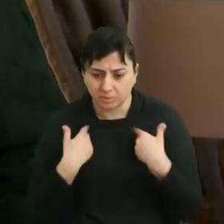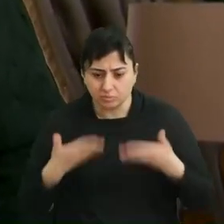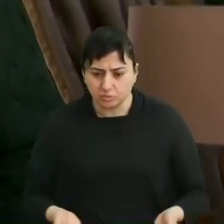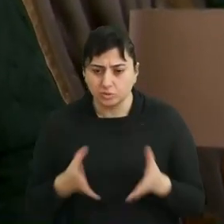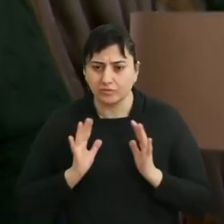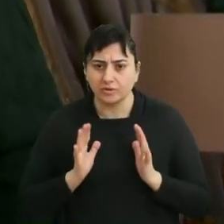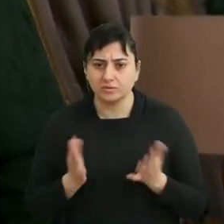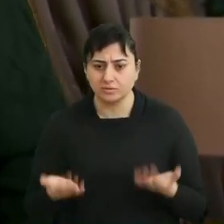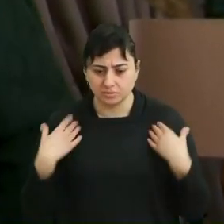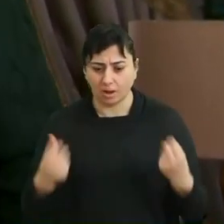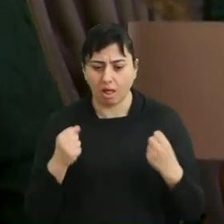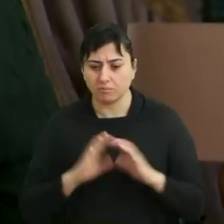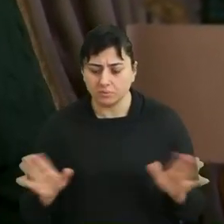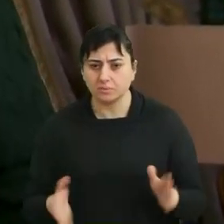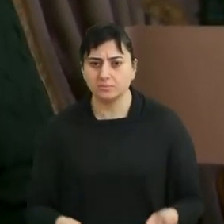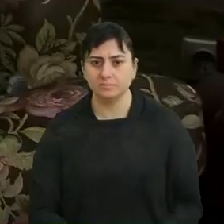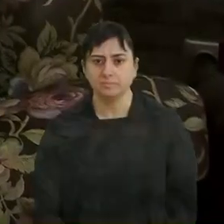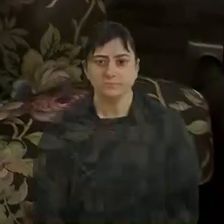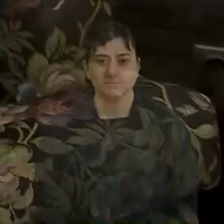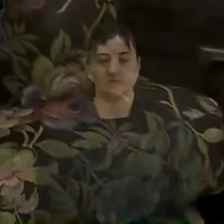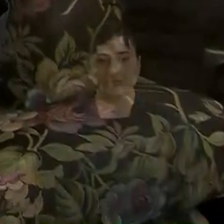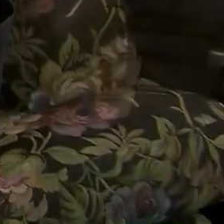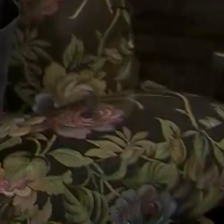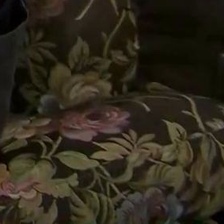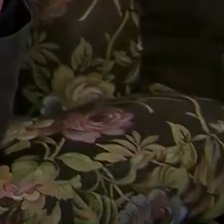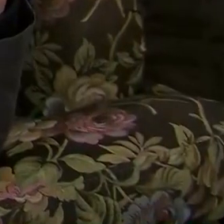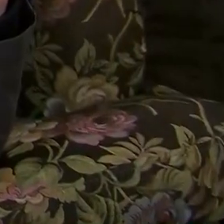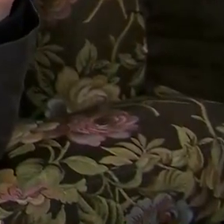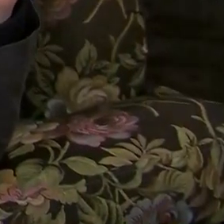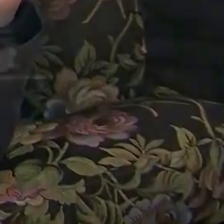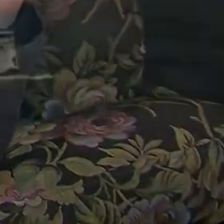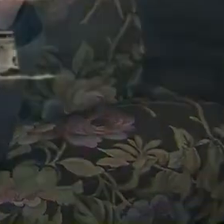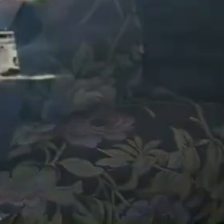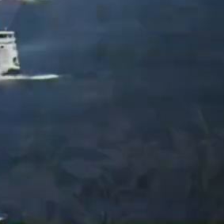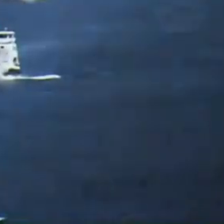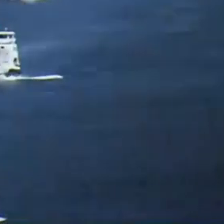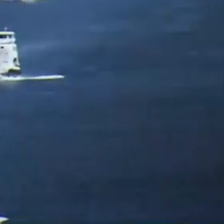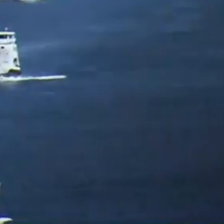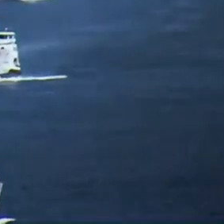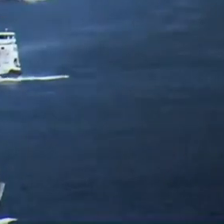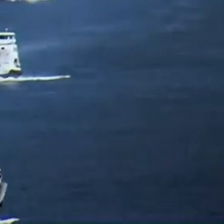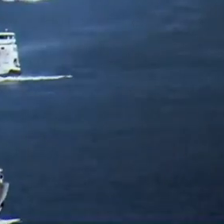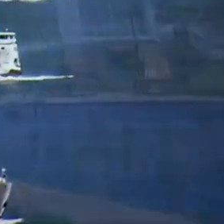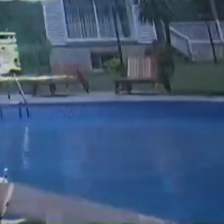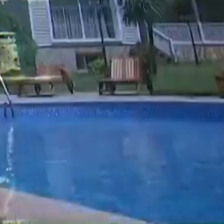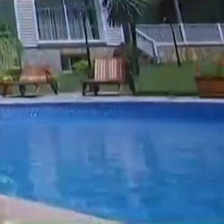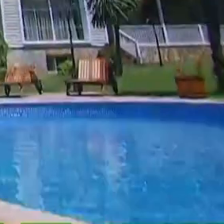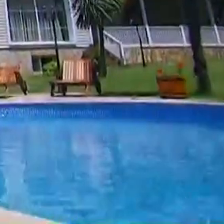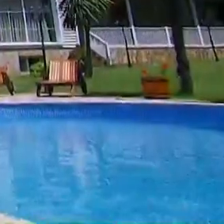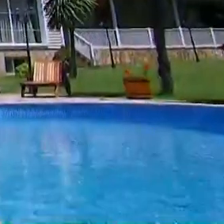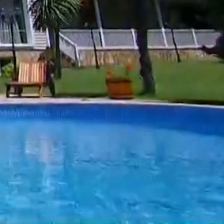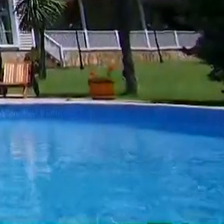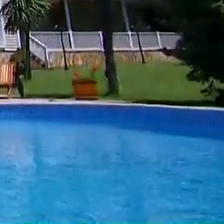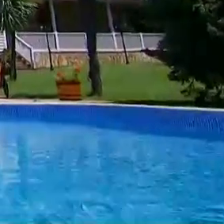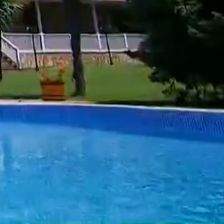buradayım. Sağ salim, sapa sağlam. İkisi de gözlerine inanamıyor. Gündüz vakti boğazda peş peşe